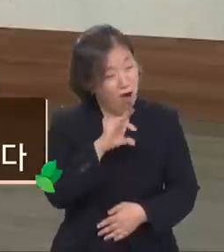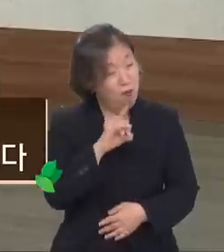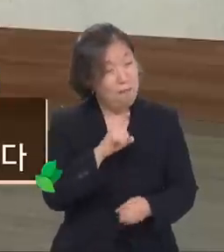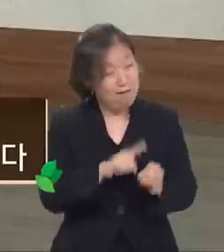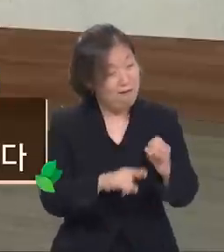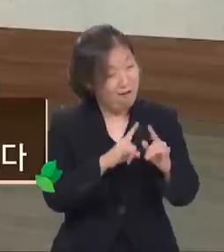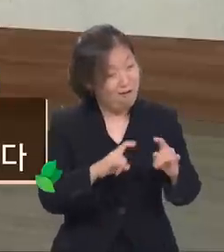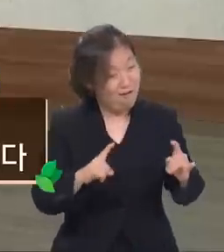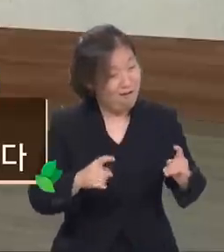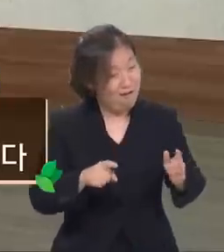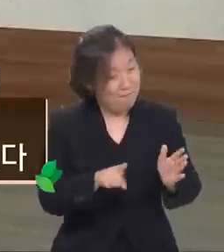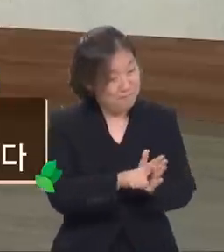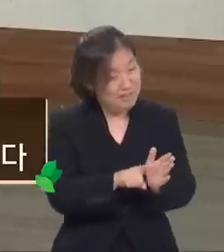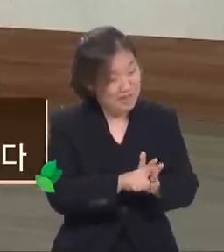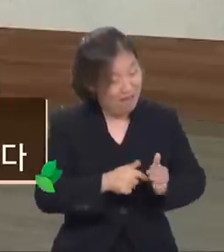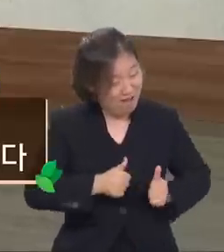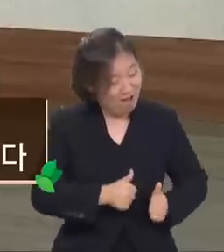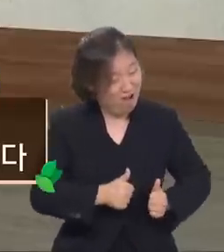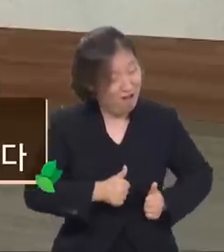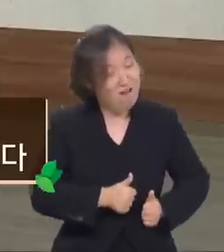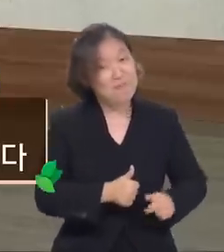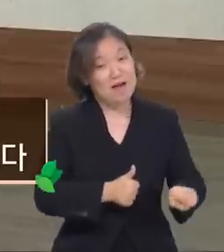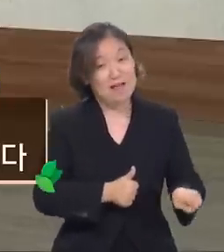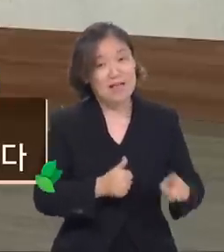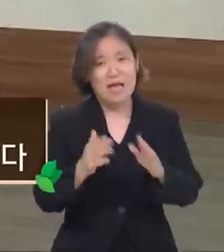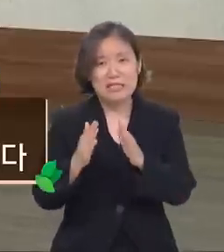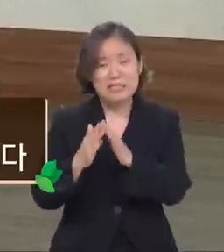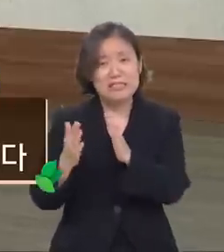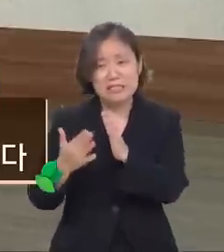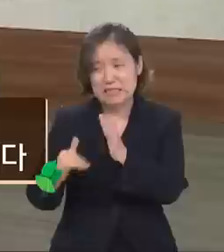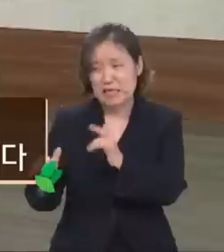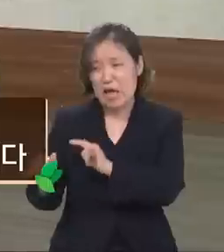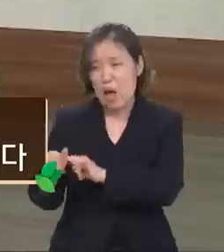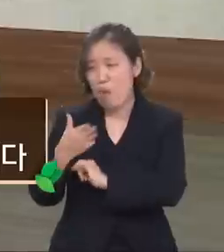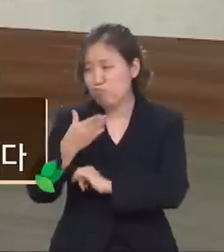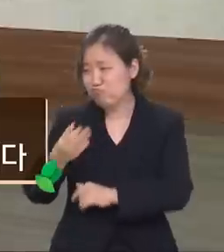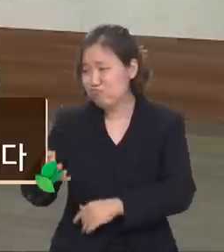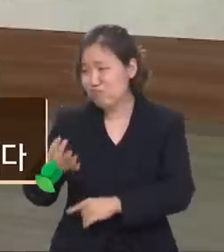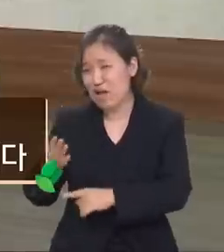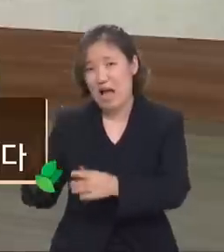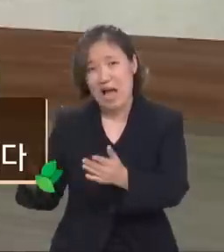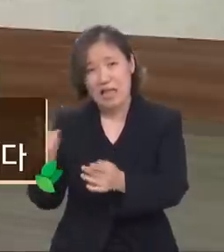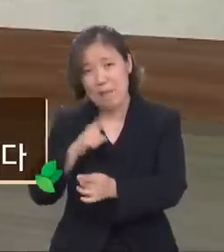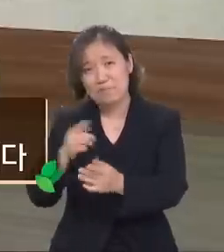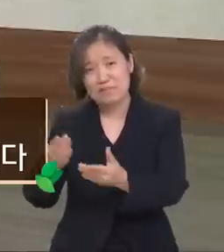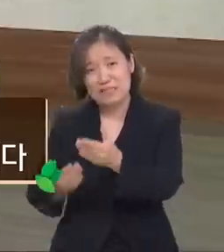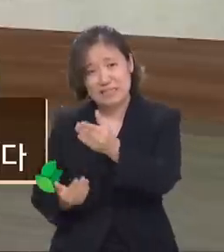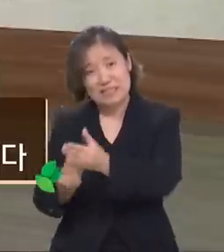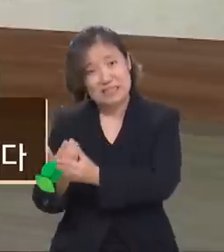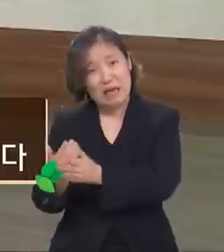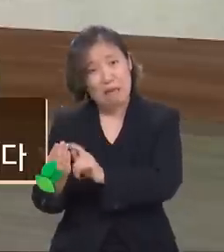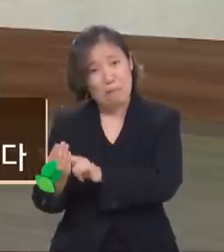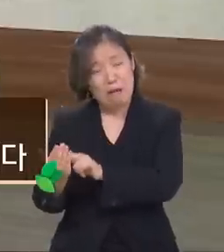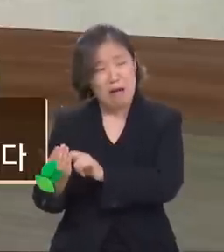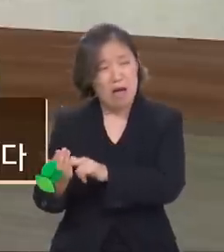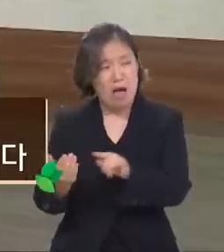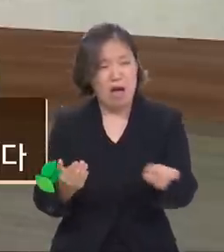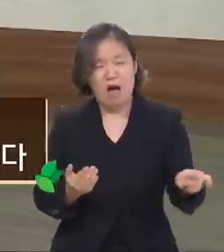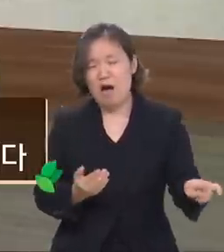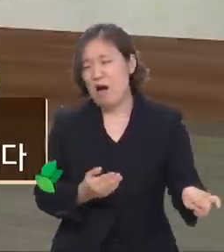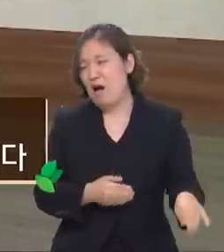처음에는 열심히 절에 다니셨던 분들이 집안에 그런 안 좋은 그런 불행한 일을 겪고 나서